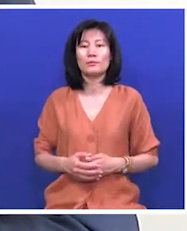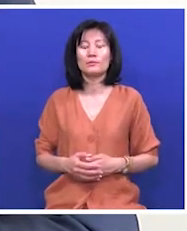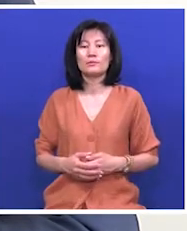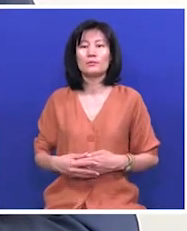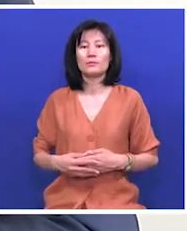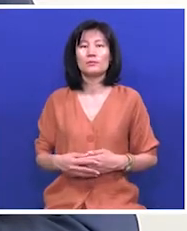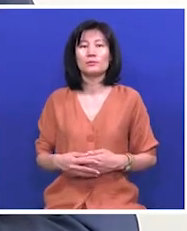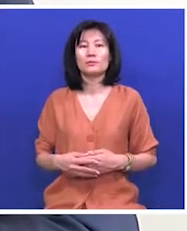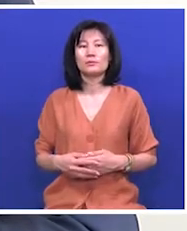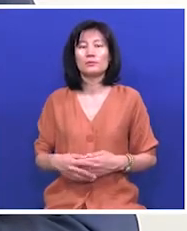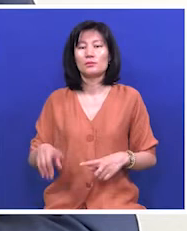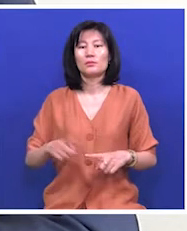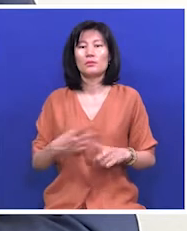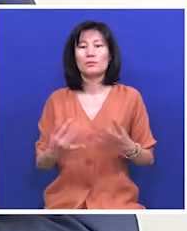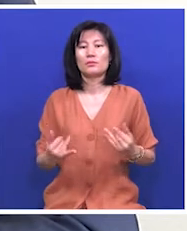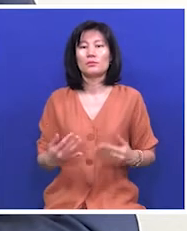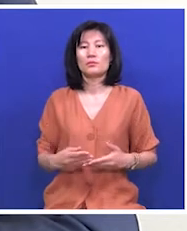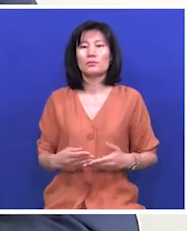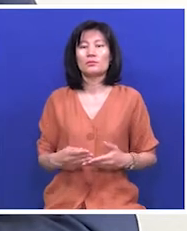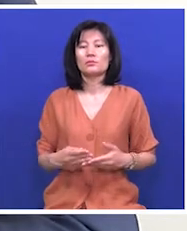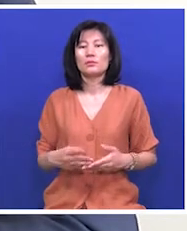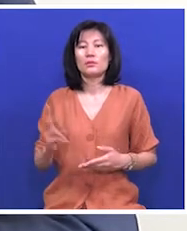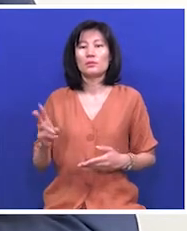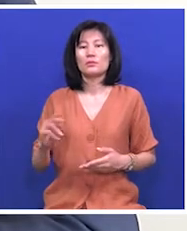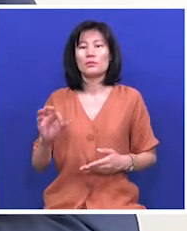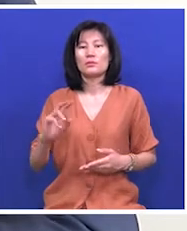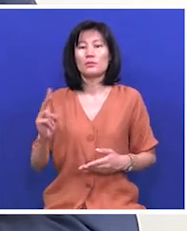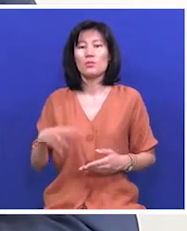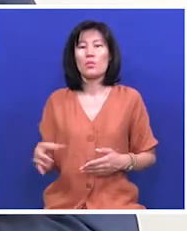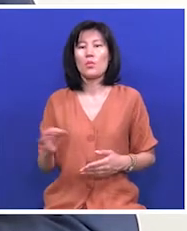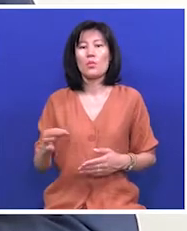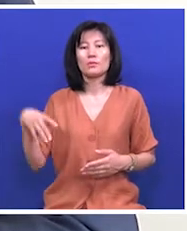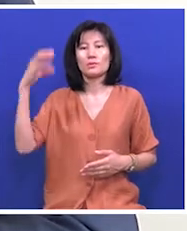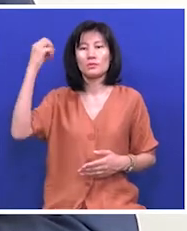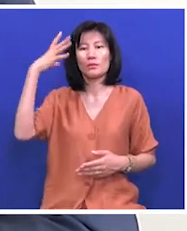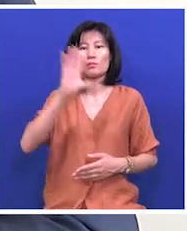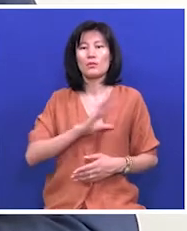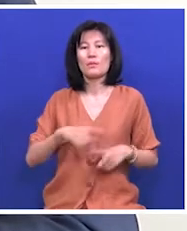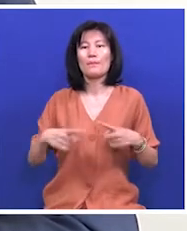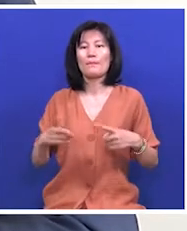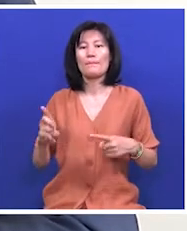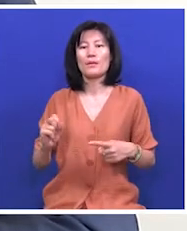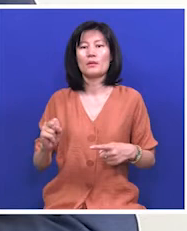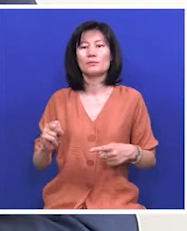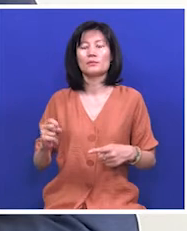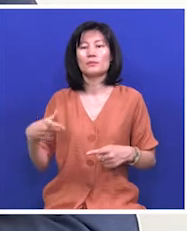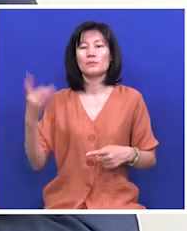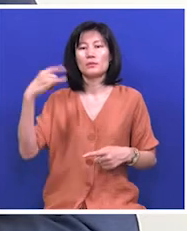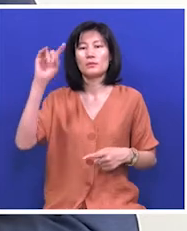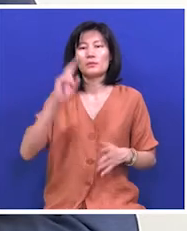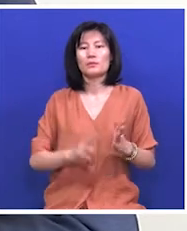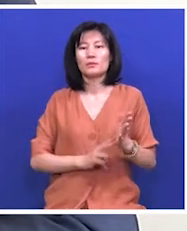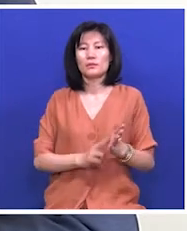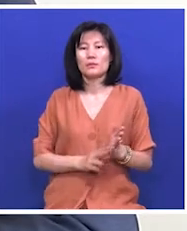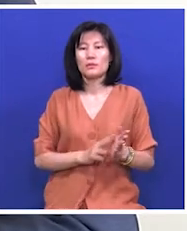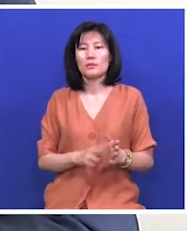көрсеткішінен астам болады. Сол үшін қазіргі енді бізде КИГОК болсын, оңтүстік жарық болсын, басқа да